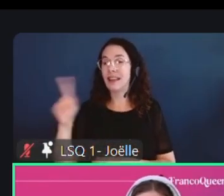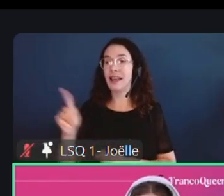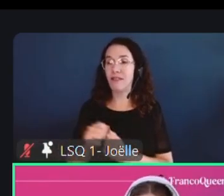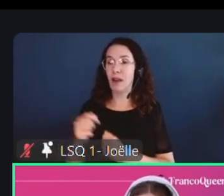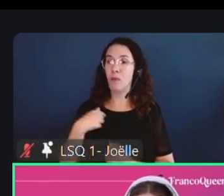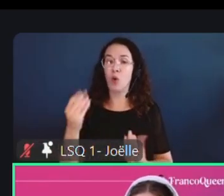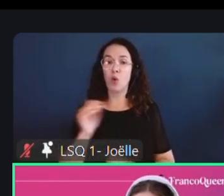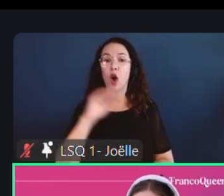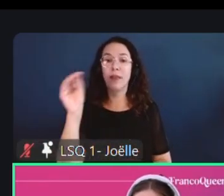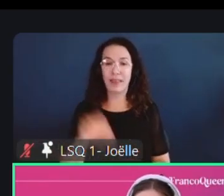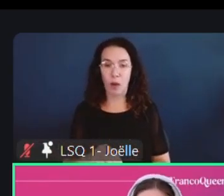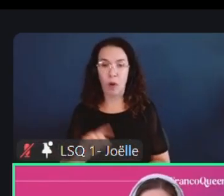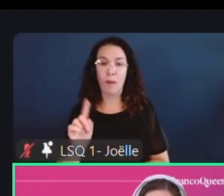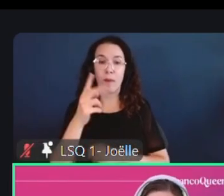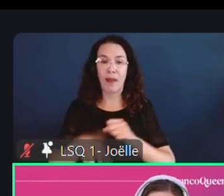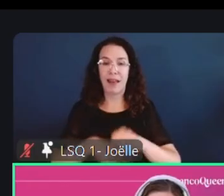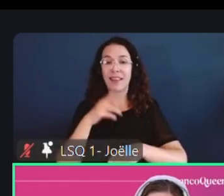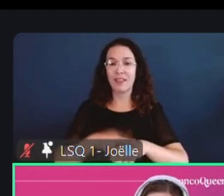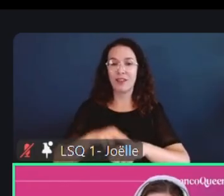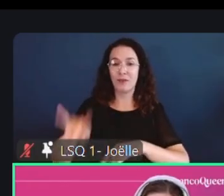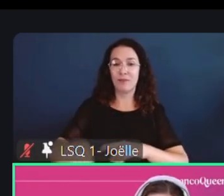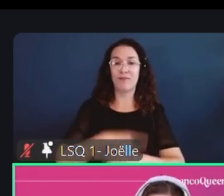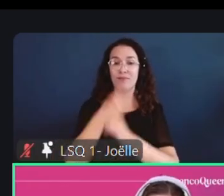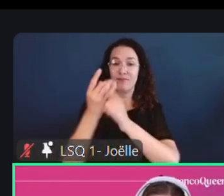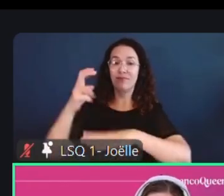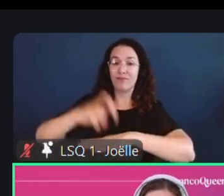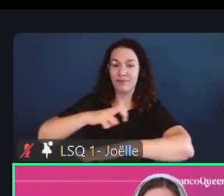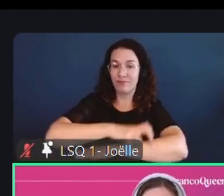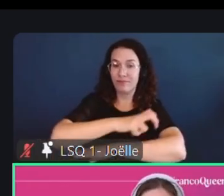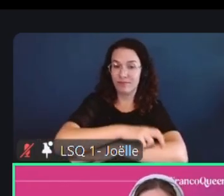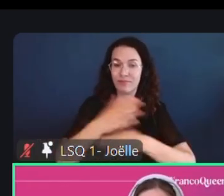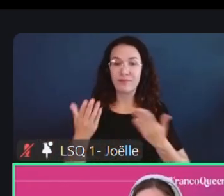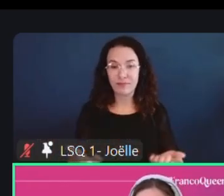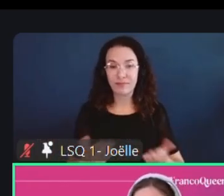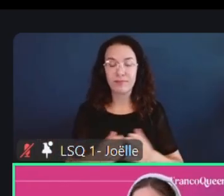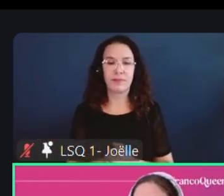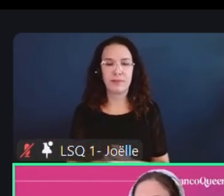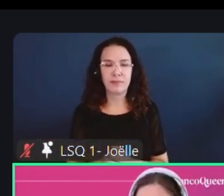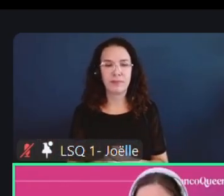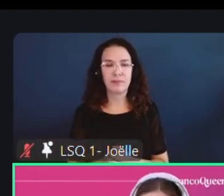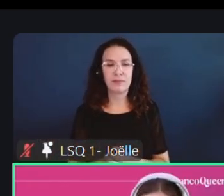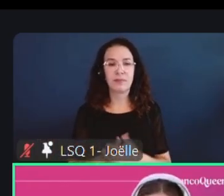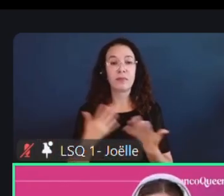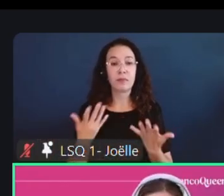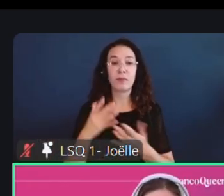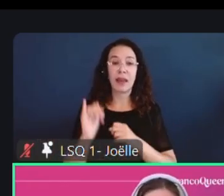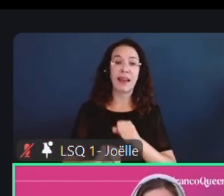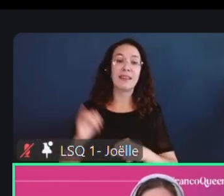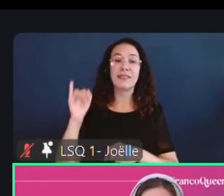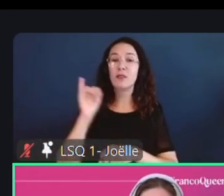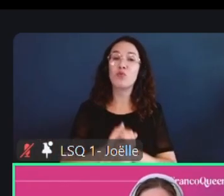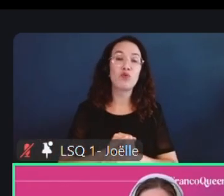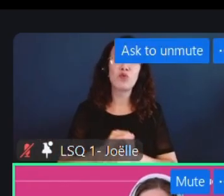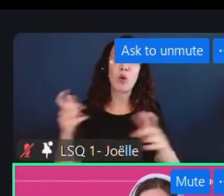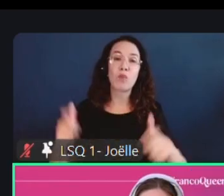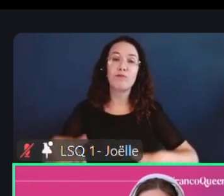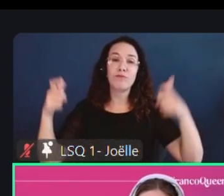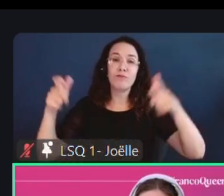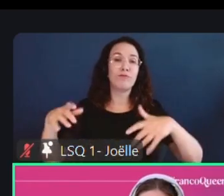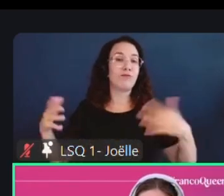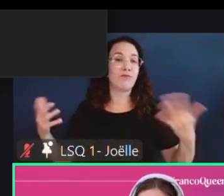territoire traditionnel non cédé de la Première Nation Anishinaabe Algonquine. Et l'une des institutions